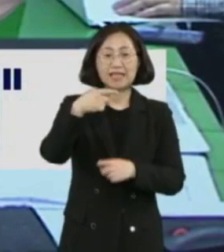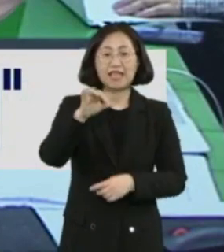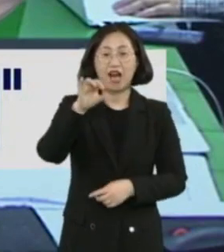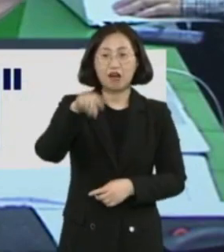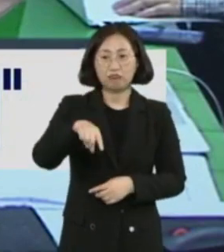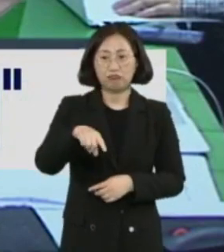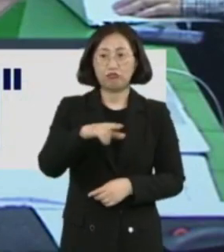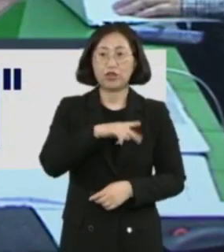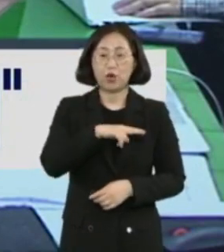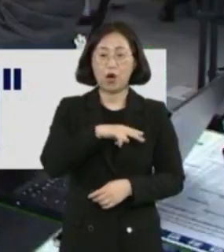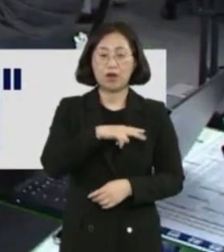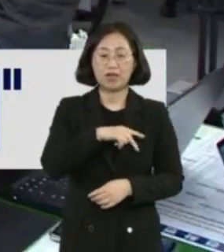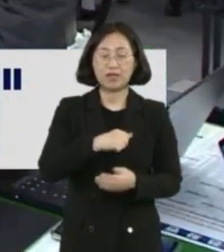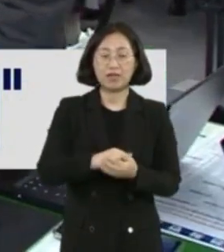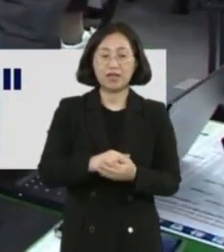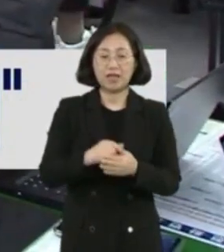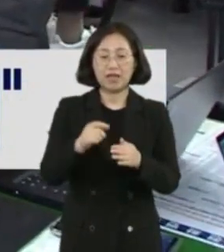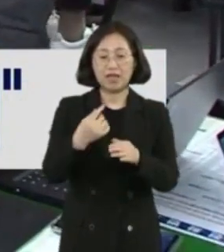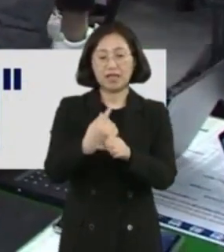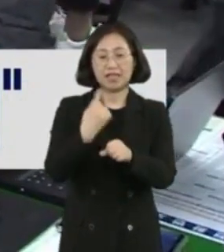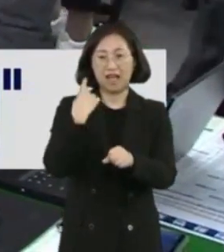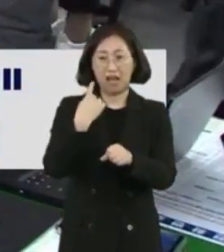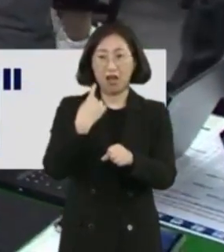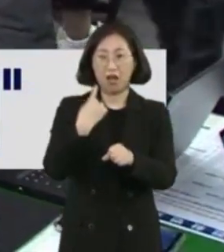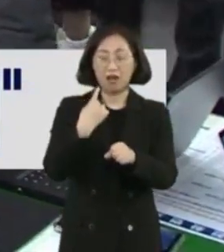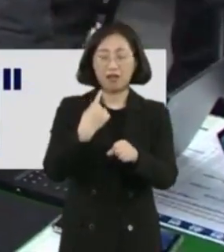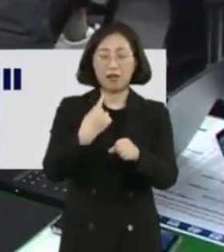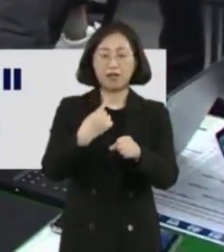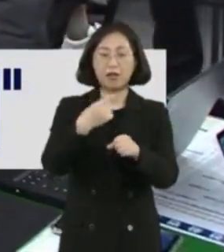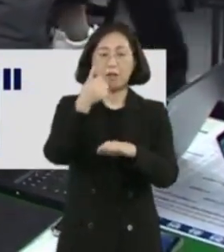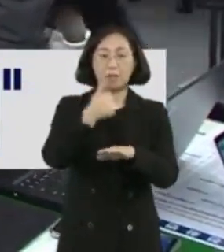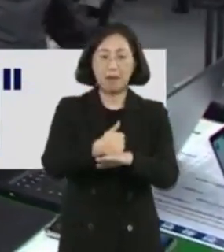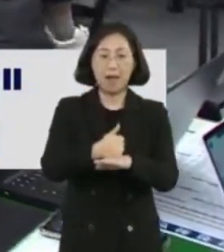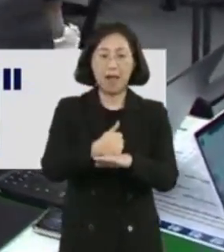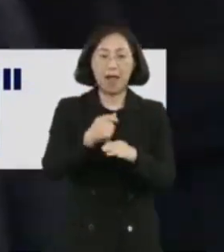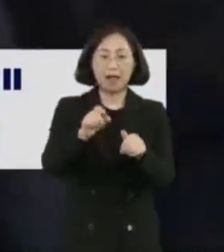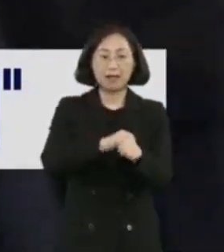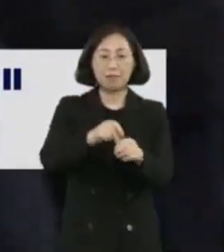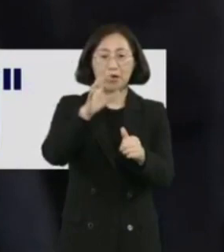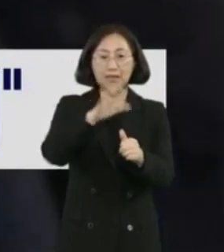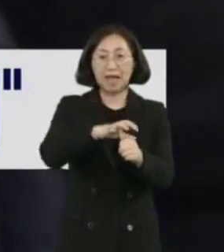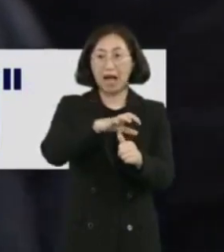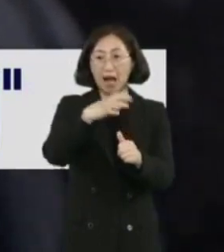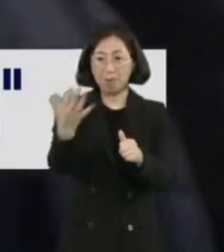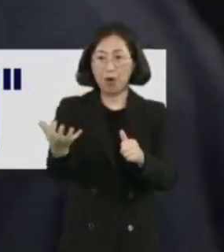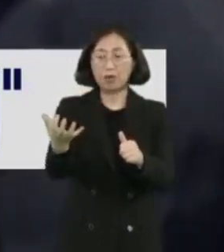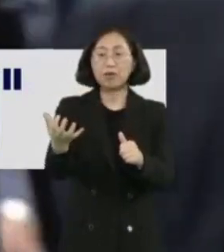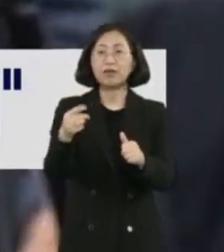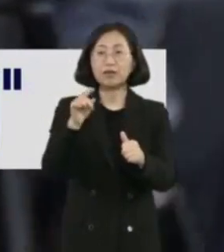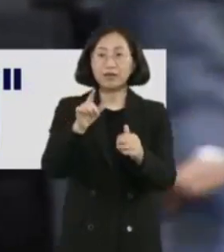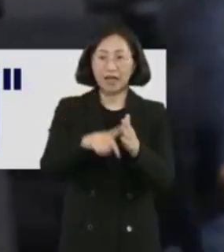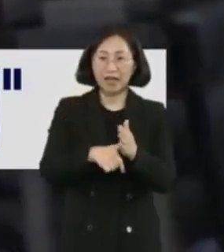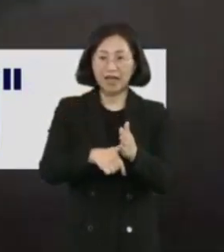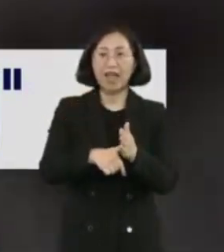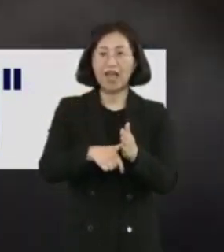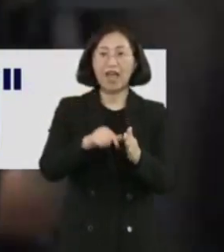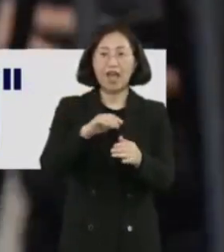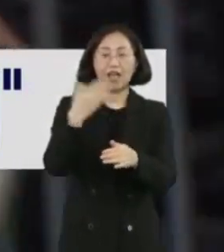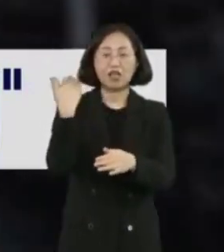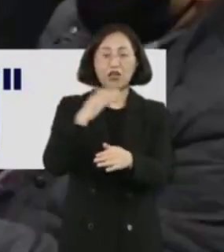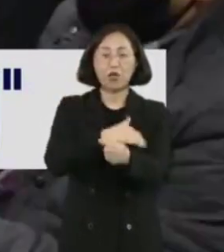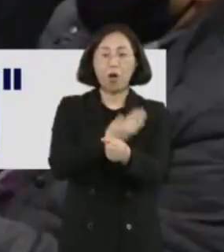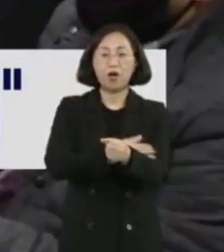전 의원이 지난 연말 특별사면에서 민주당 출신인 권선택 전 시장이 제외된 것을 강력하게